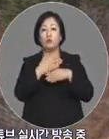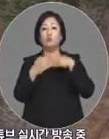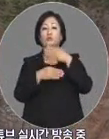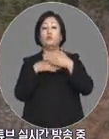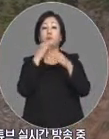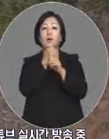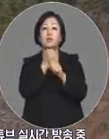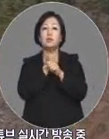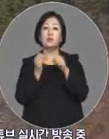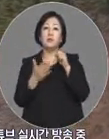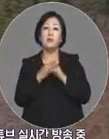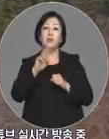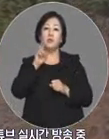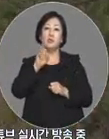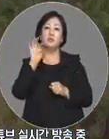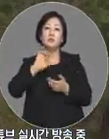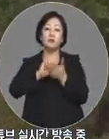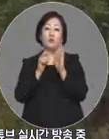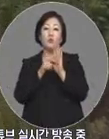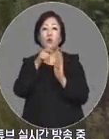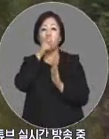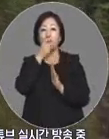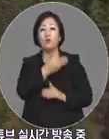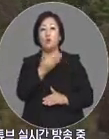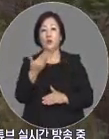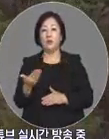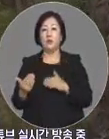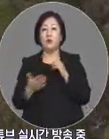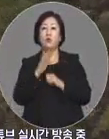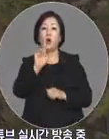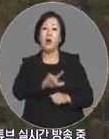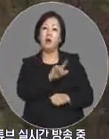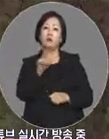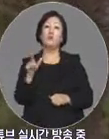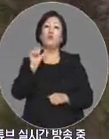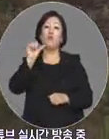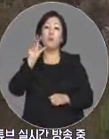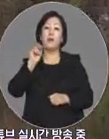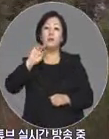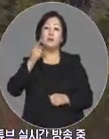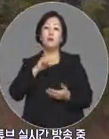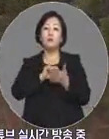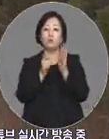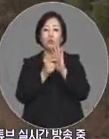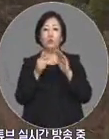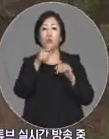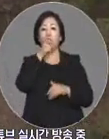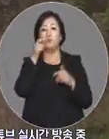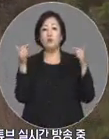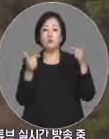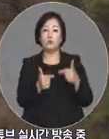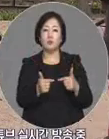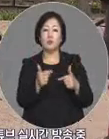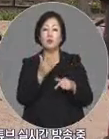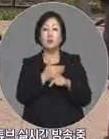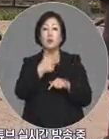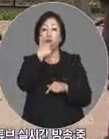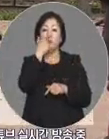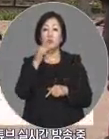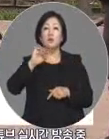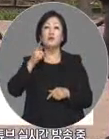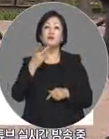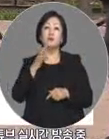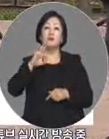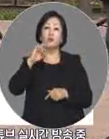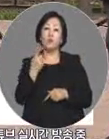하루 수면은 2cm 오르고 하루 5만 톤 가량의 식수가 줄어들 골로 분석했습니다 이 부족분을 청도 운문댐